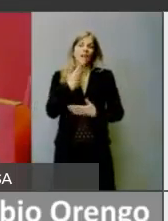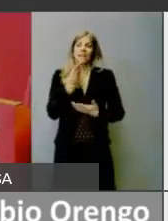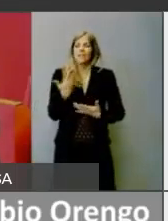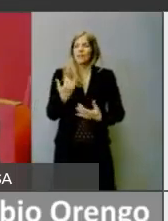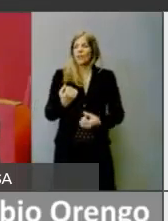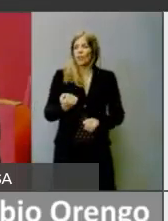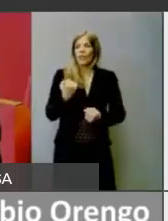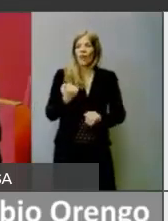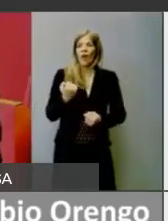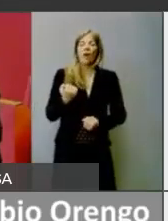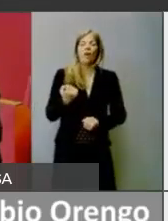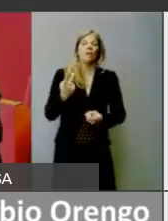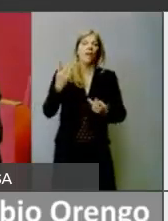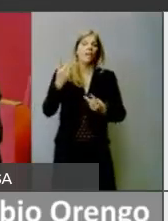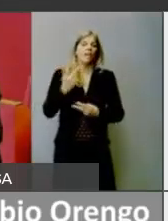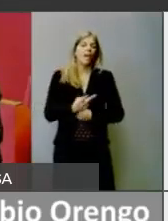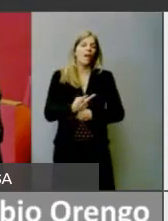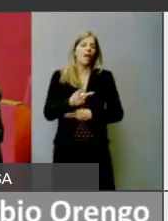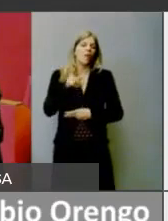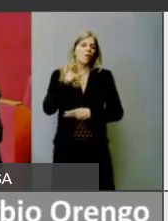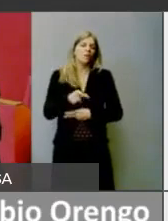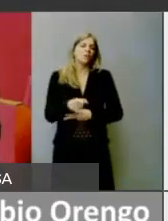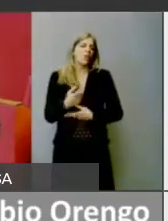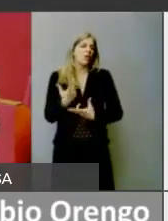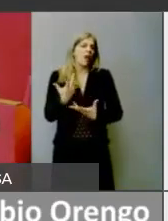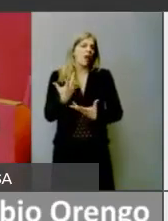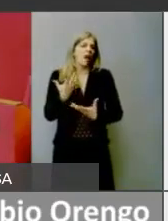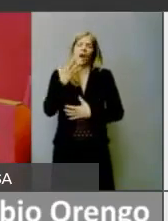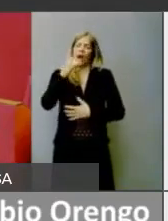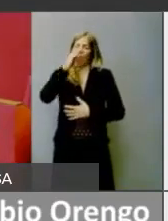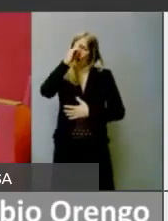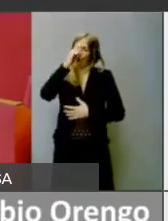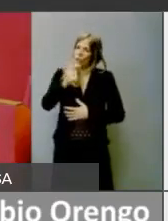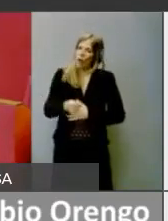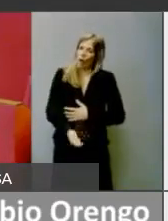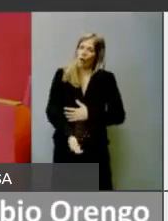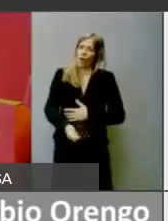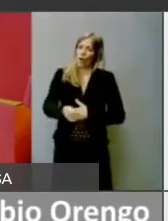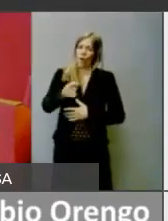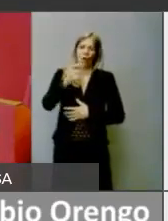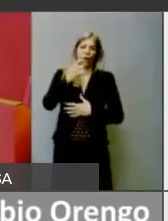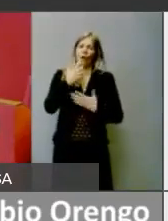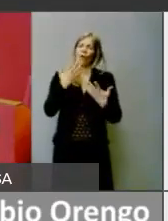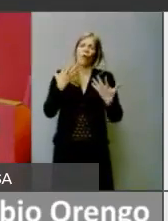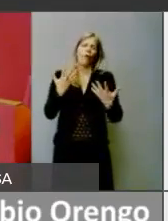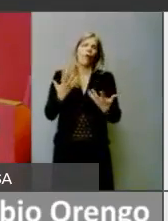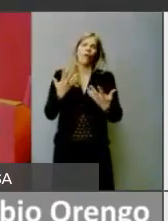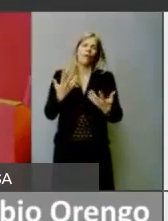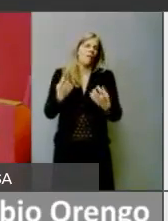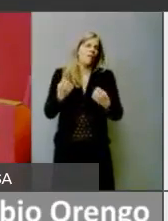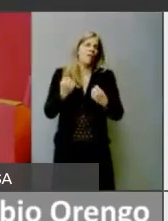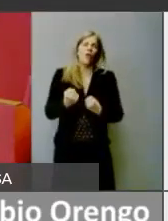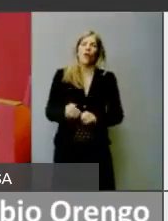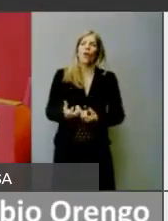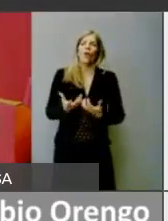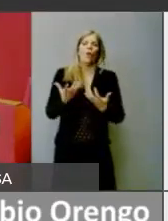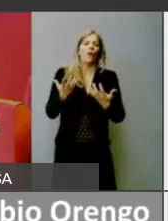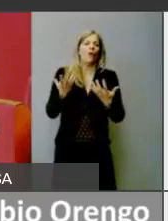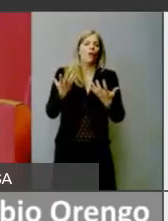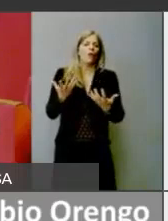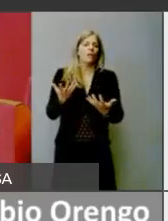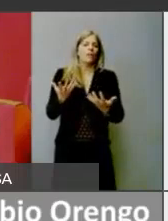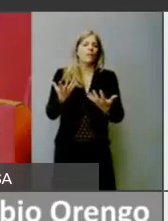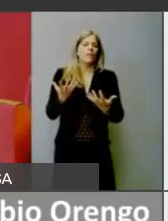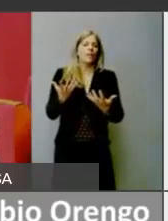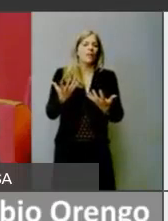impressionante e tanto più onorevole nella misura in cui quanto più era